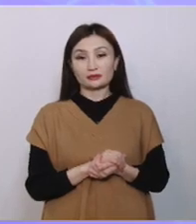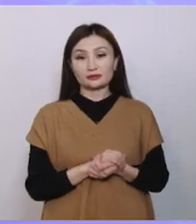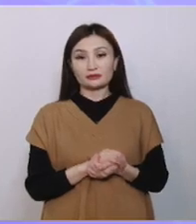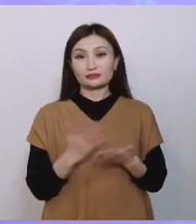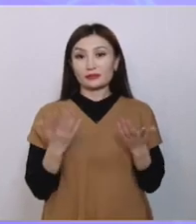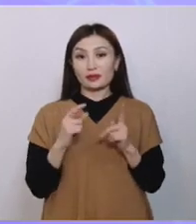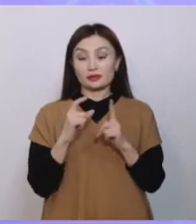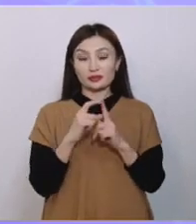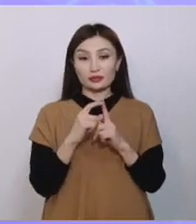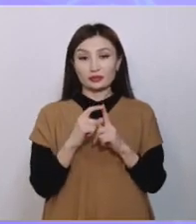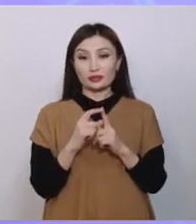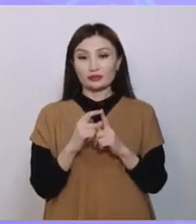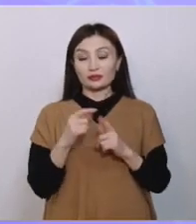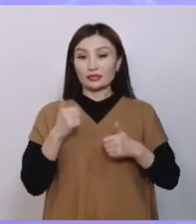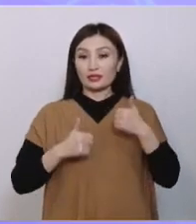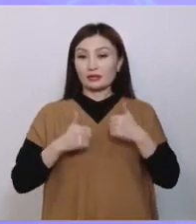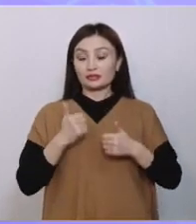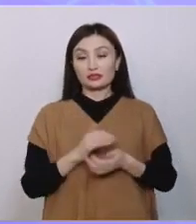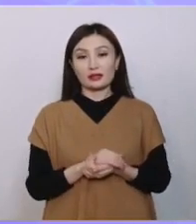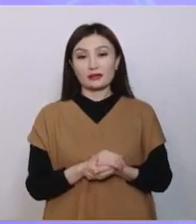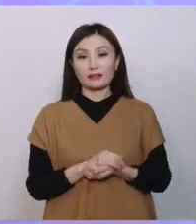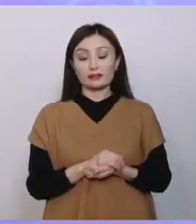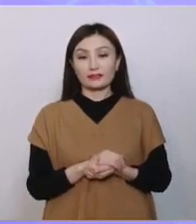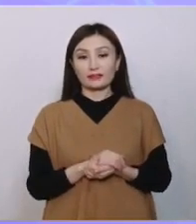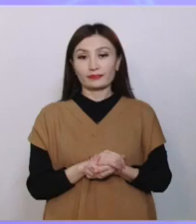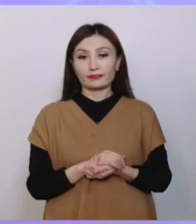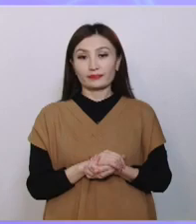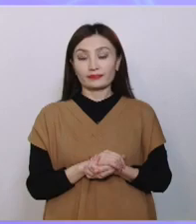Кайсы сөздөр? Салыштыргыла.